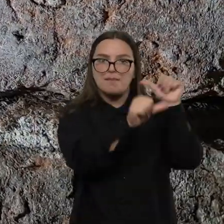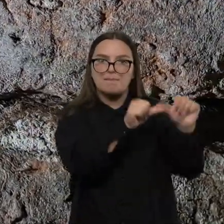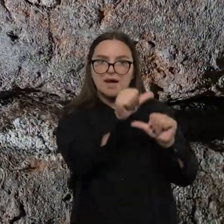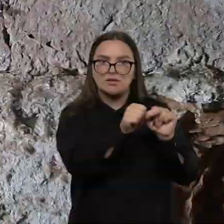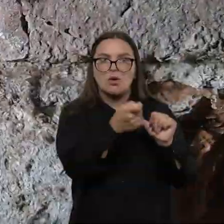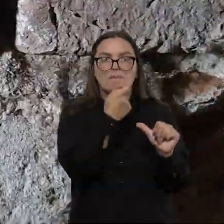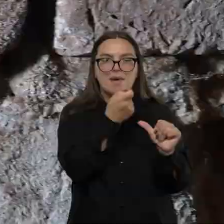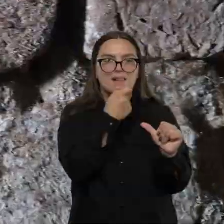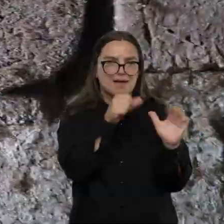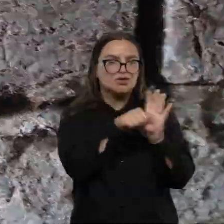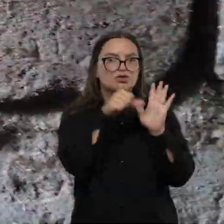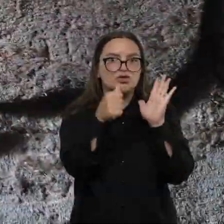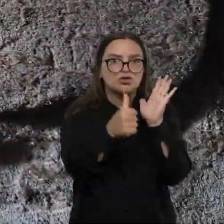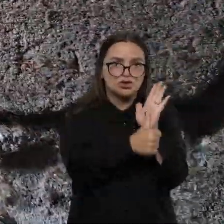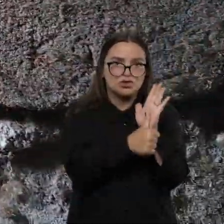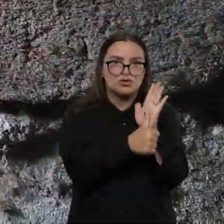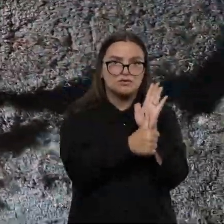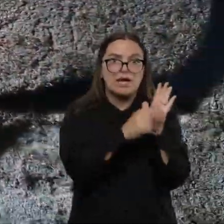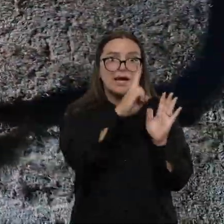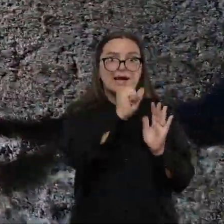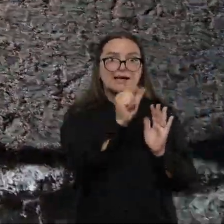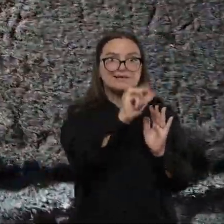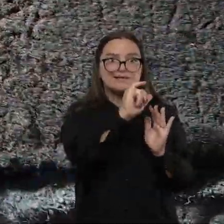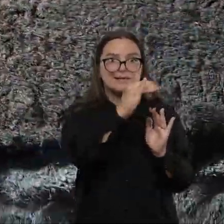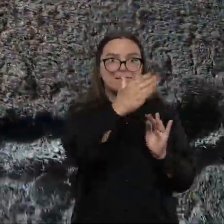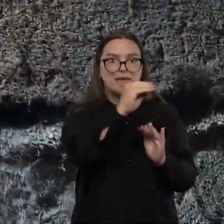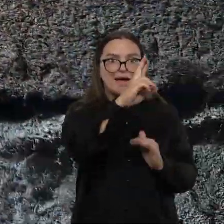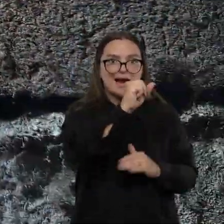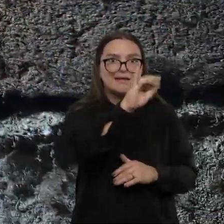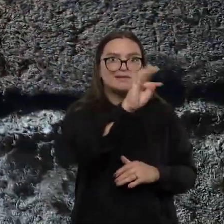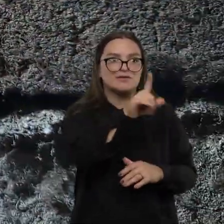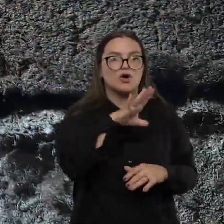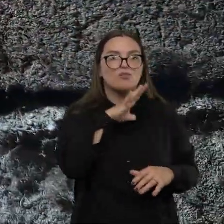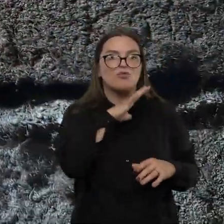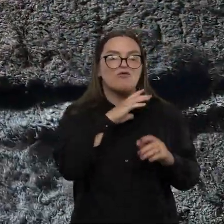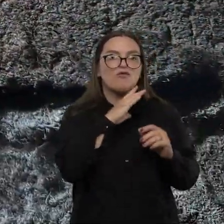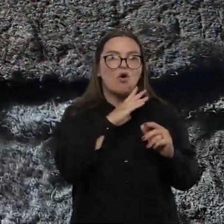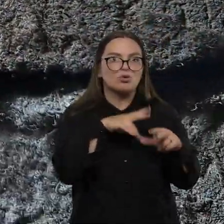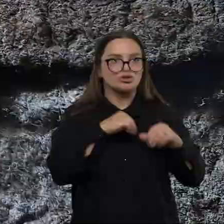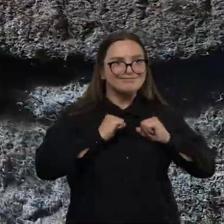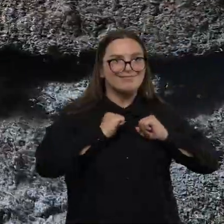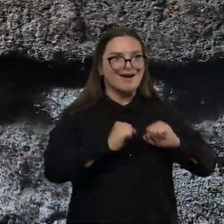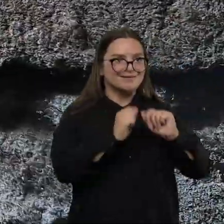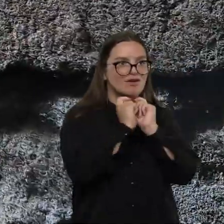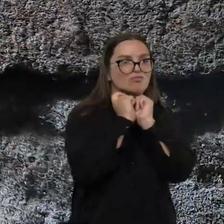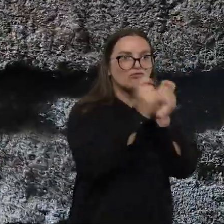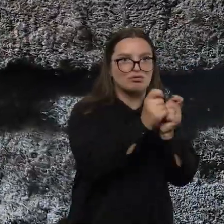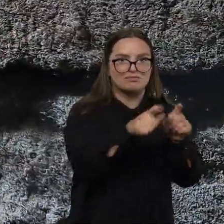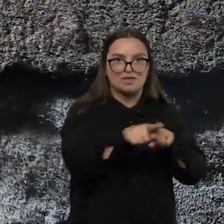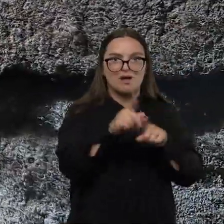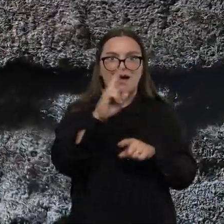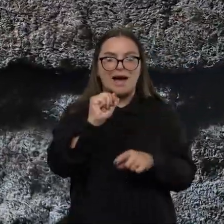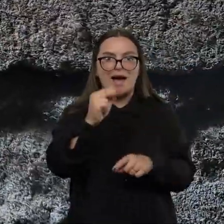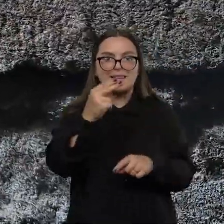1945 balandžio 16 Kazimieraitis apdovanojo už narsumą. Visi ir